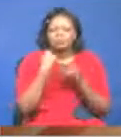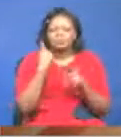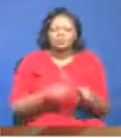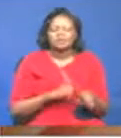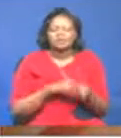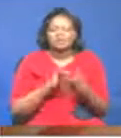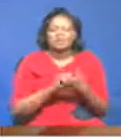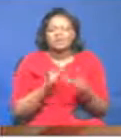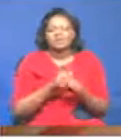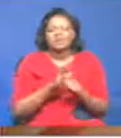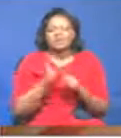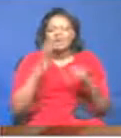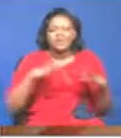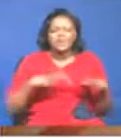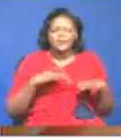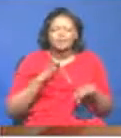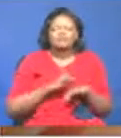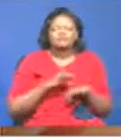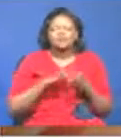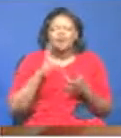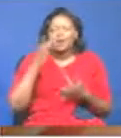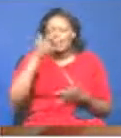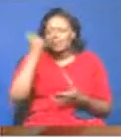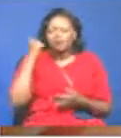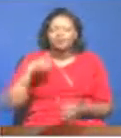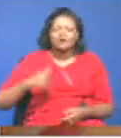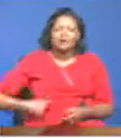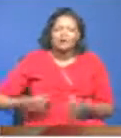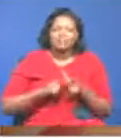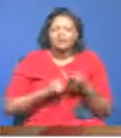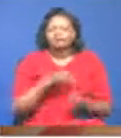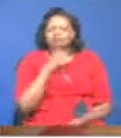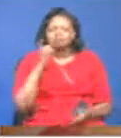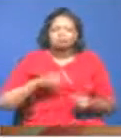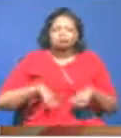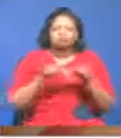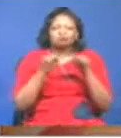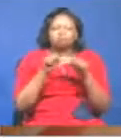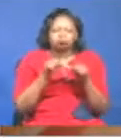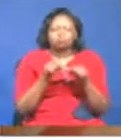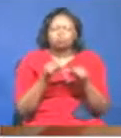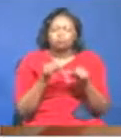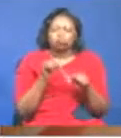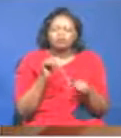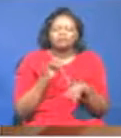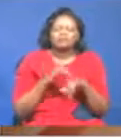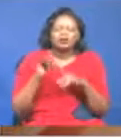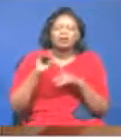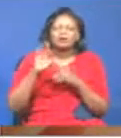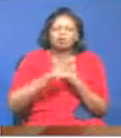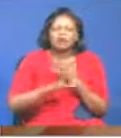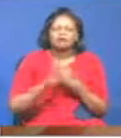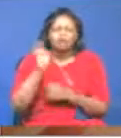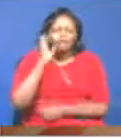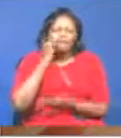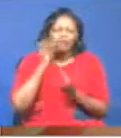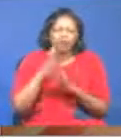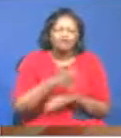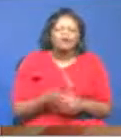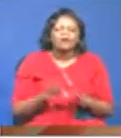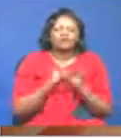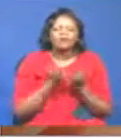ya Wakenya wanaathirika pakubwa na njaa, huku hali ya ukame ikiendelea kukithiri nchini. Kwenye kaunti ya Isiolo, zaidi ya familia